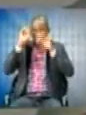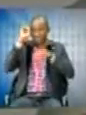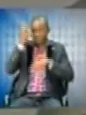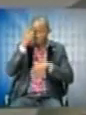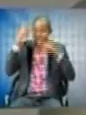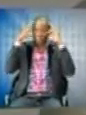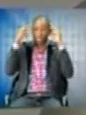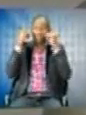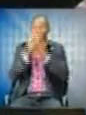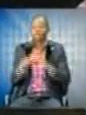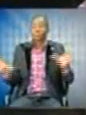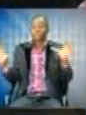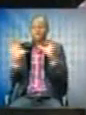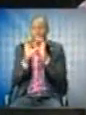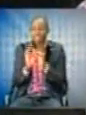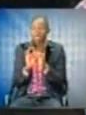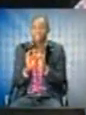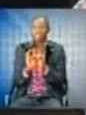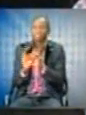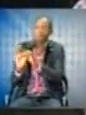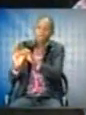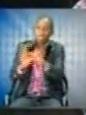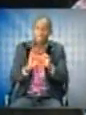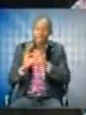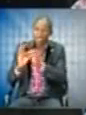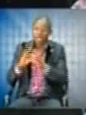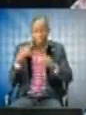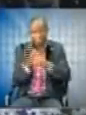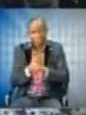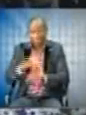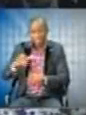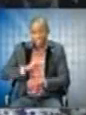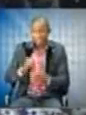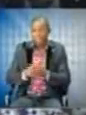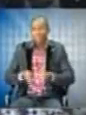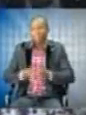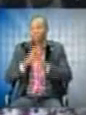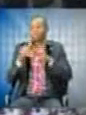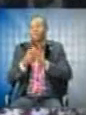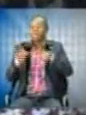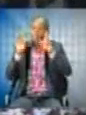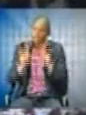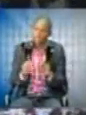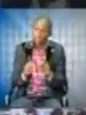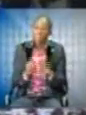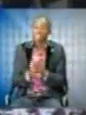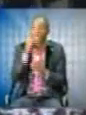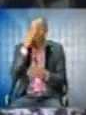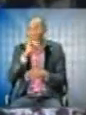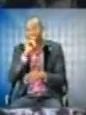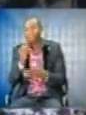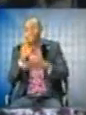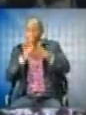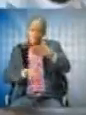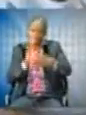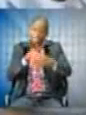ont signé un partenariat ad hoc. Question de permettre aux analphabètes condamnés au petit métier de s'insérer dans la vie sociale